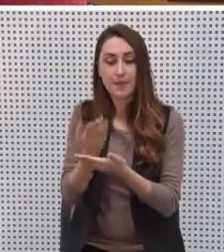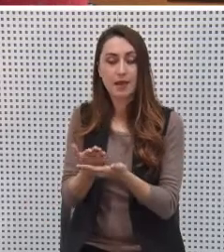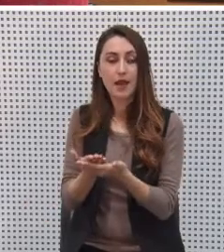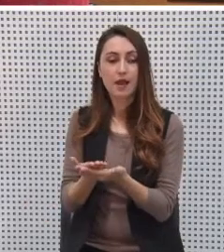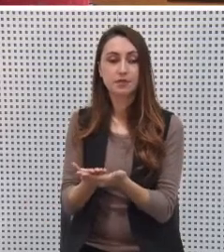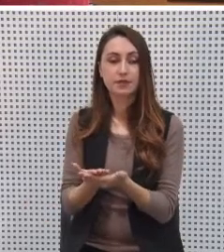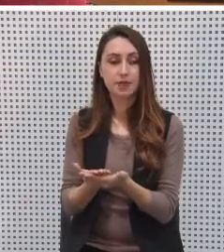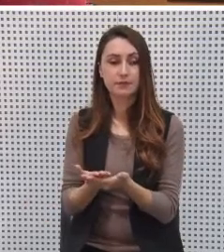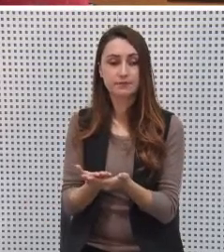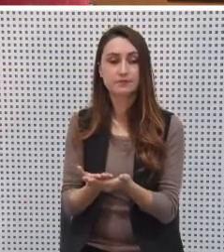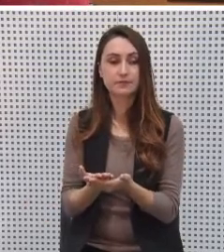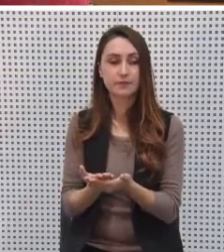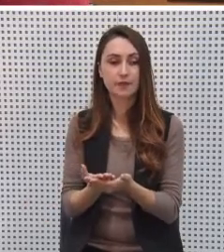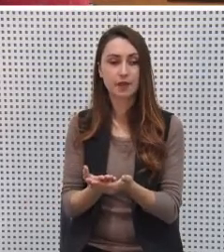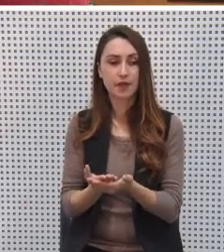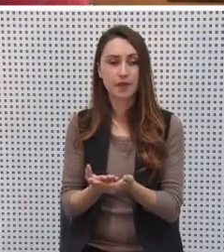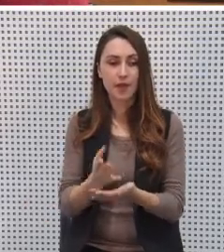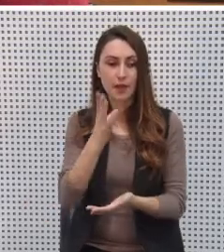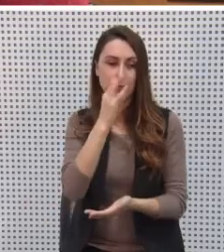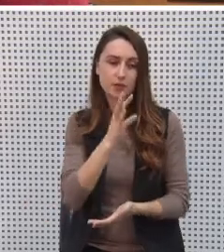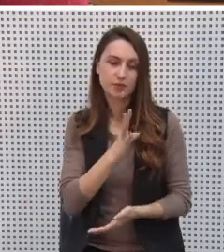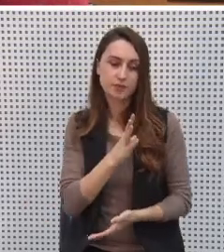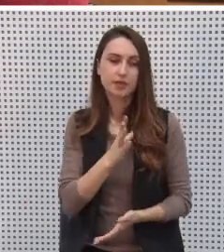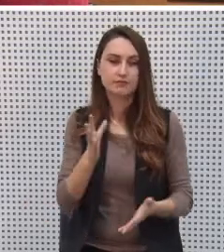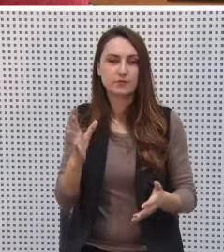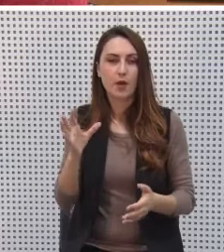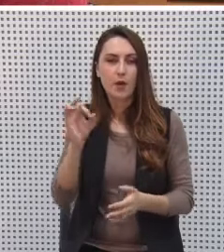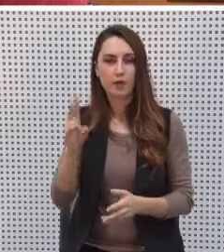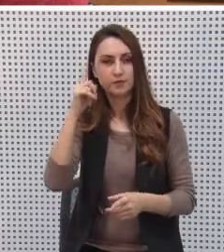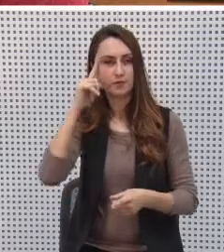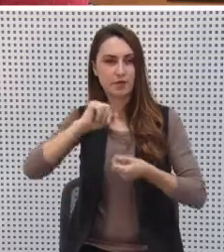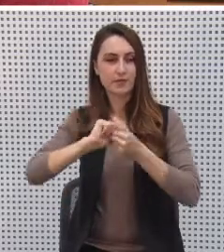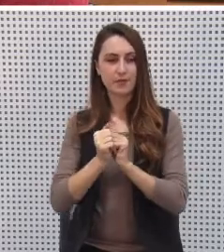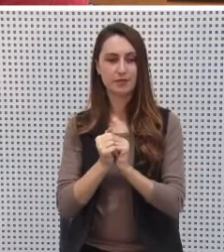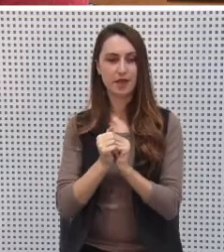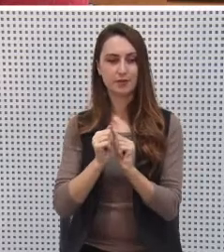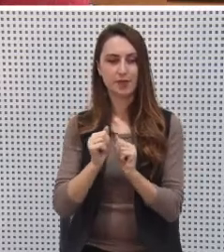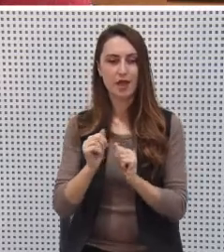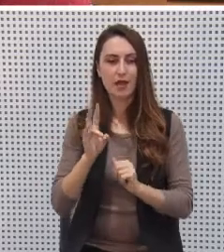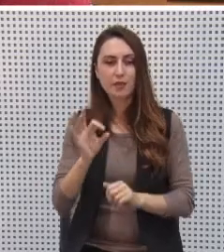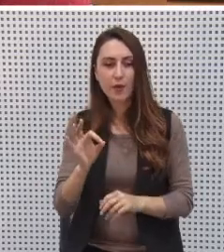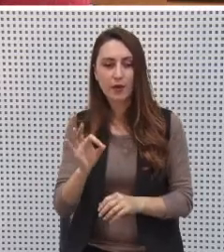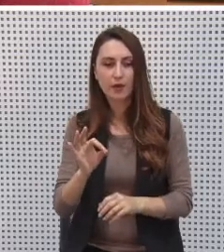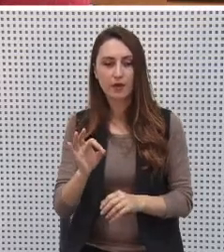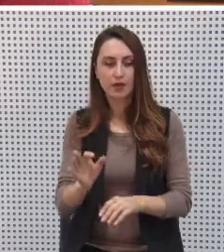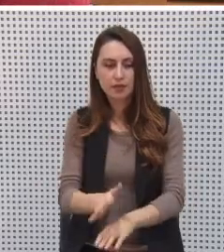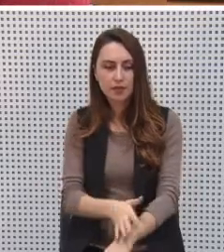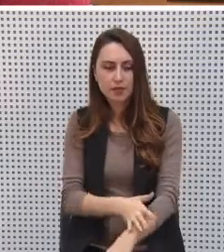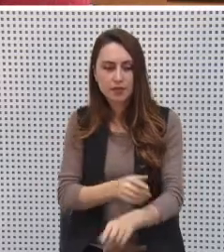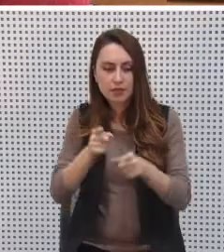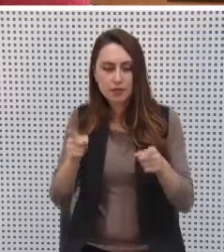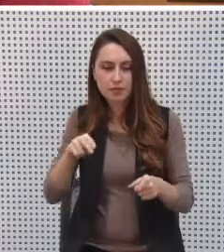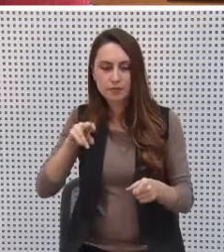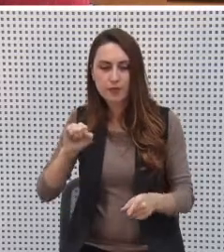ему показывала, ну, может быть, это как бы считается и механическая память, то, что он запоминал. Но, тем не менее, длительность